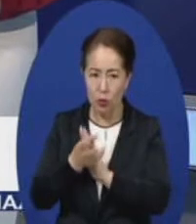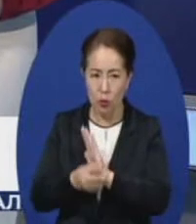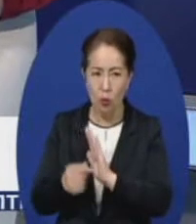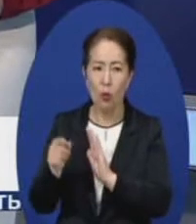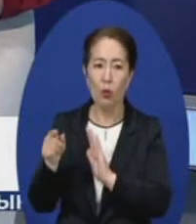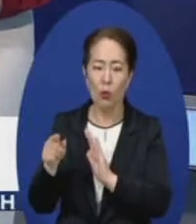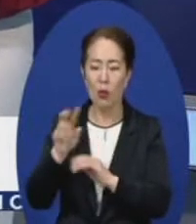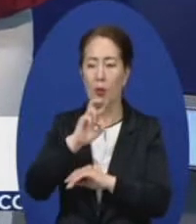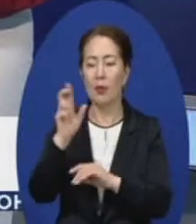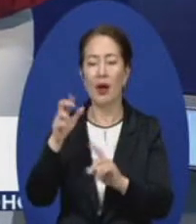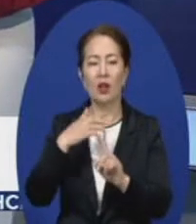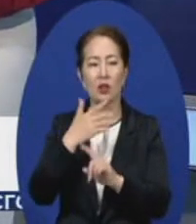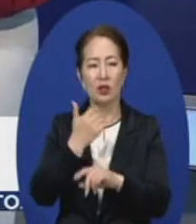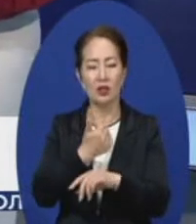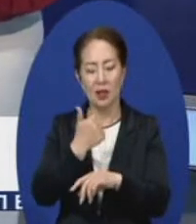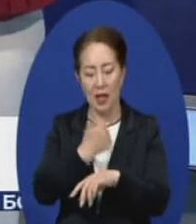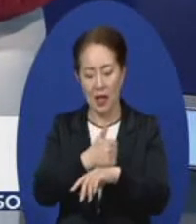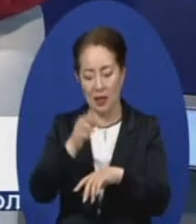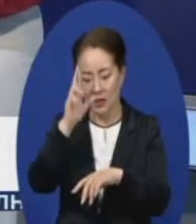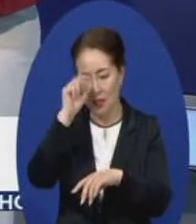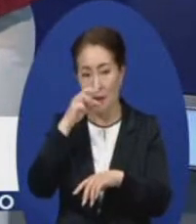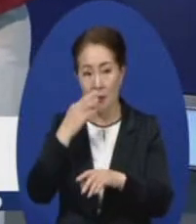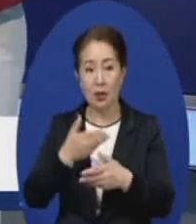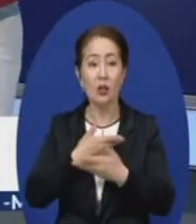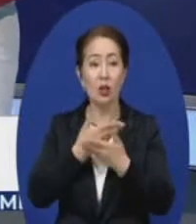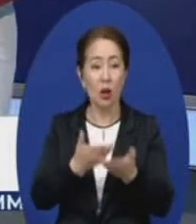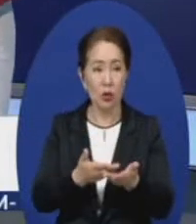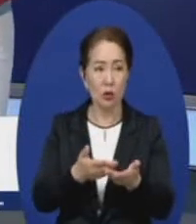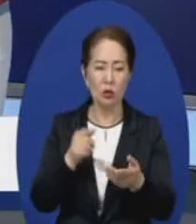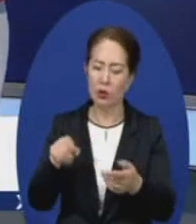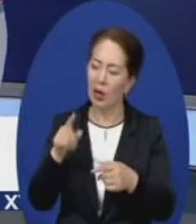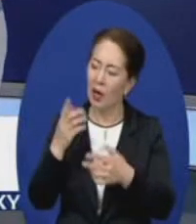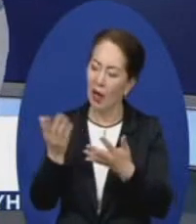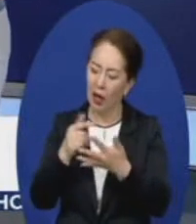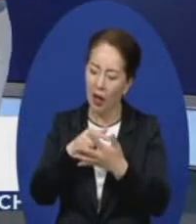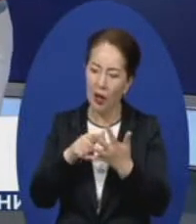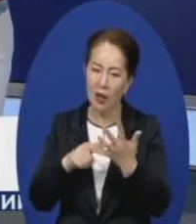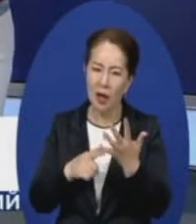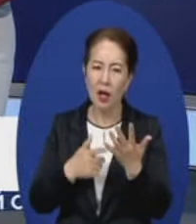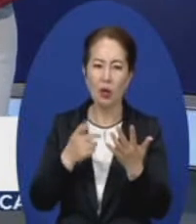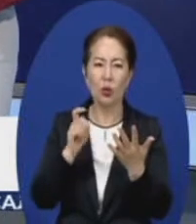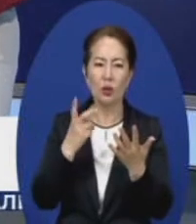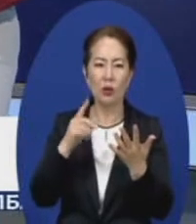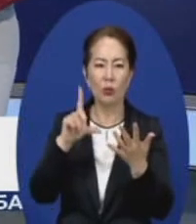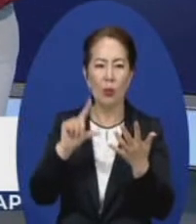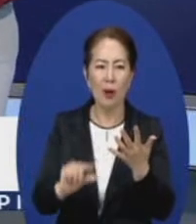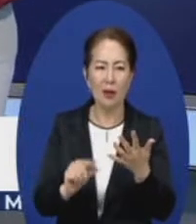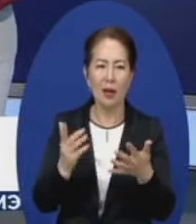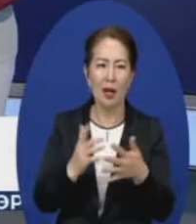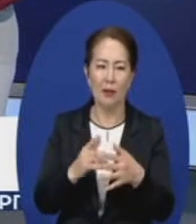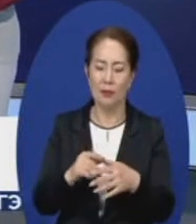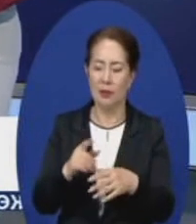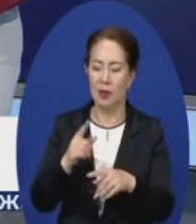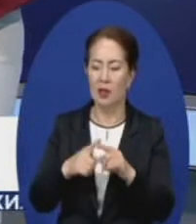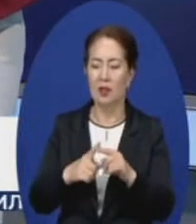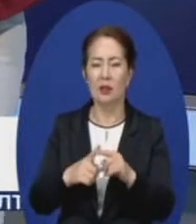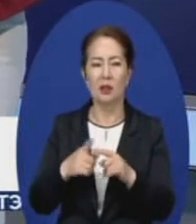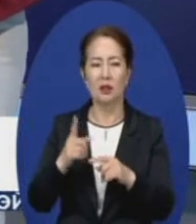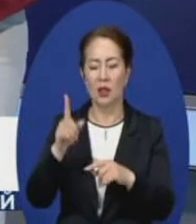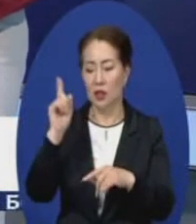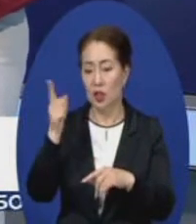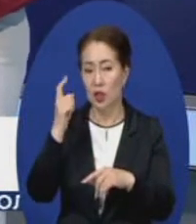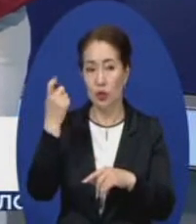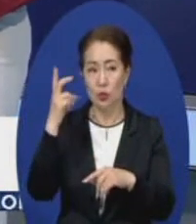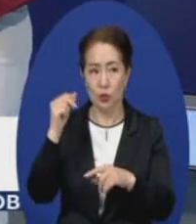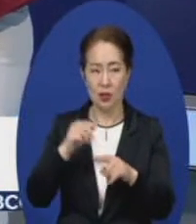төсөөлсөн хөрөнгө гэдгийг байгаль орчин ажилчлалын яамнаас мэдээлж байгаа. За, тэгвэл ямар ямар салбарт нь хүлэмжийн хийг бууруулах гэж байгаа юм бэ гэвэл нийт төрөнд бол